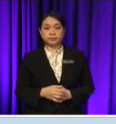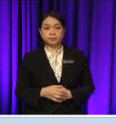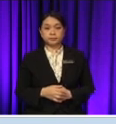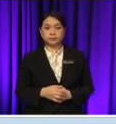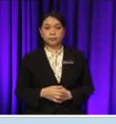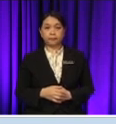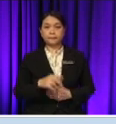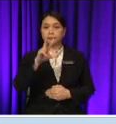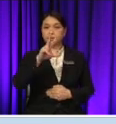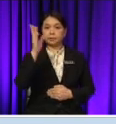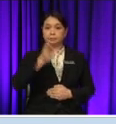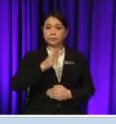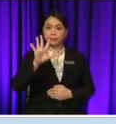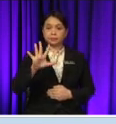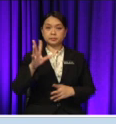3/5